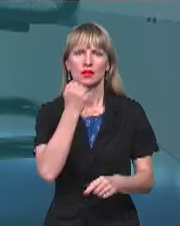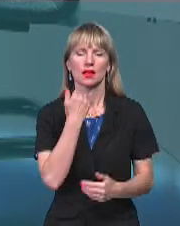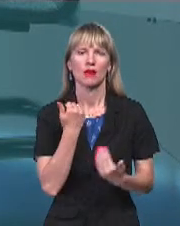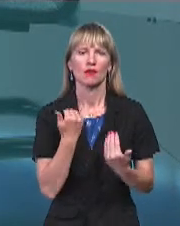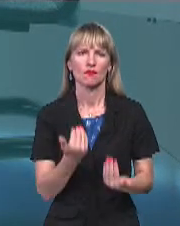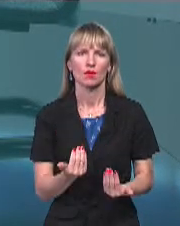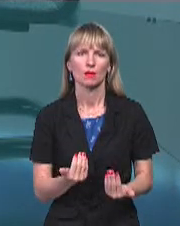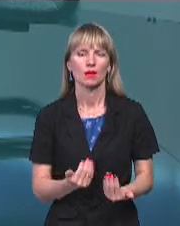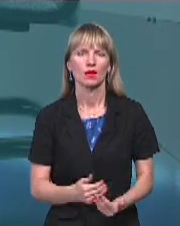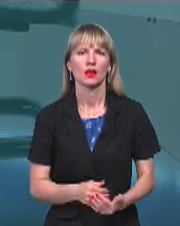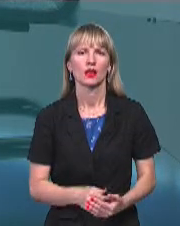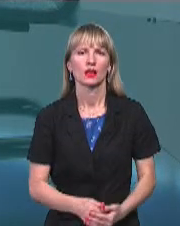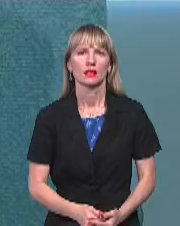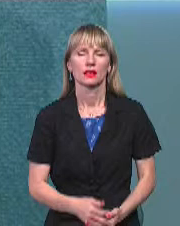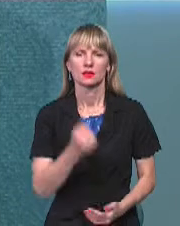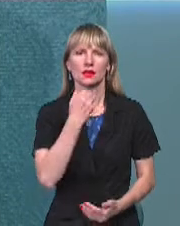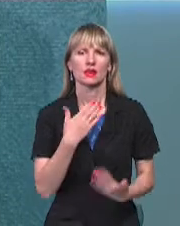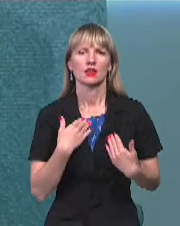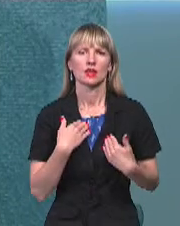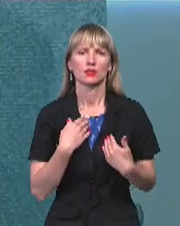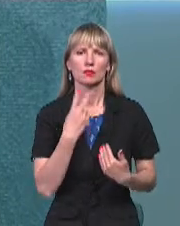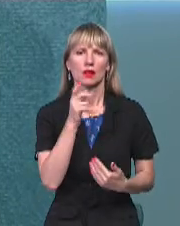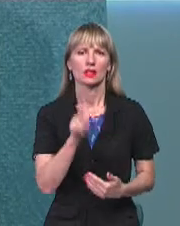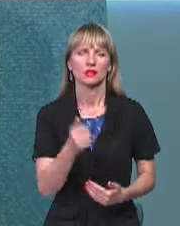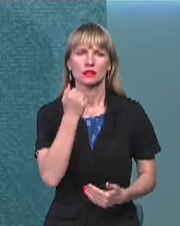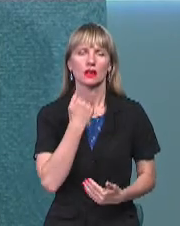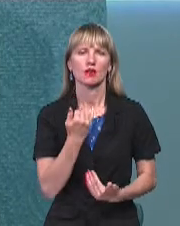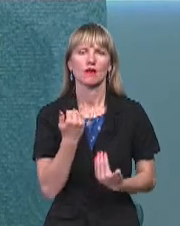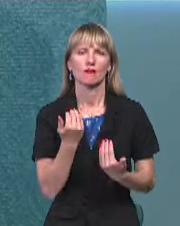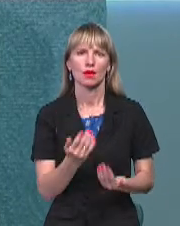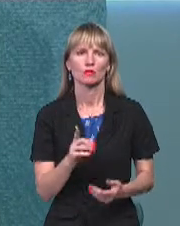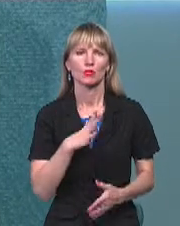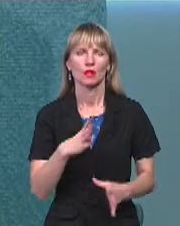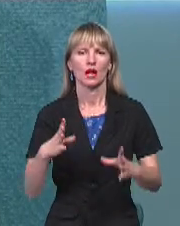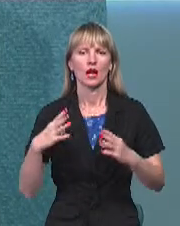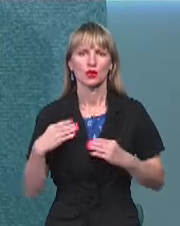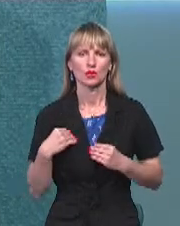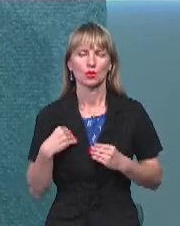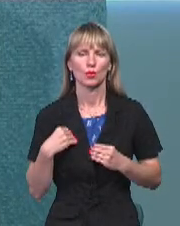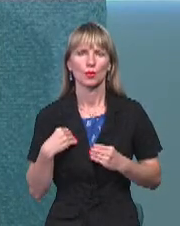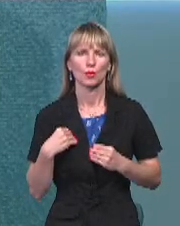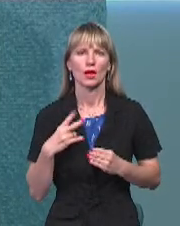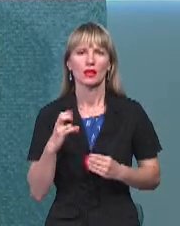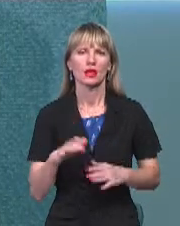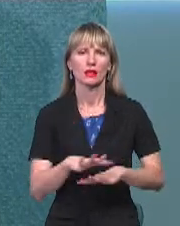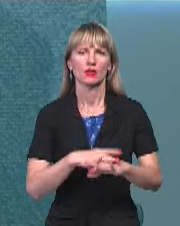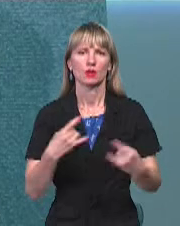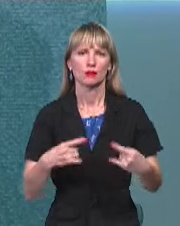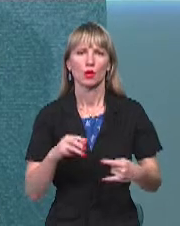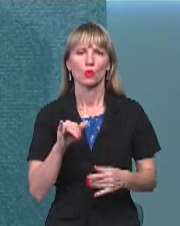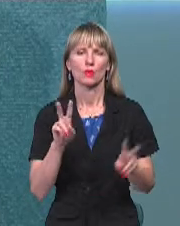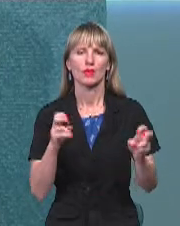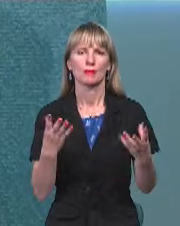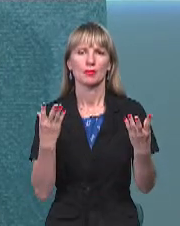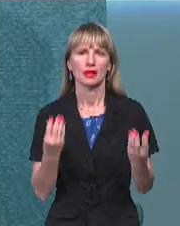Дякую, пане Андрію. Дякуємо нашим глядачам. Дякую, пане Андрію, що були сьогодні з нами на Суспільному у темі дня.